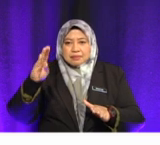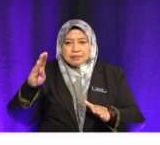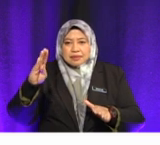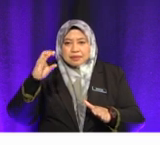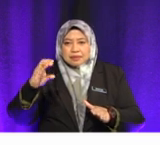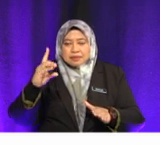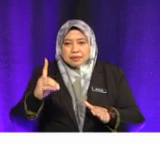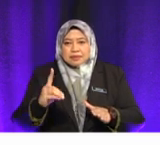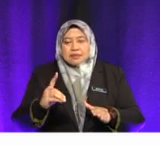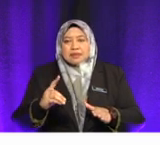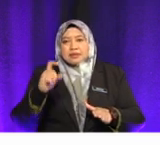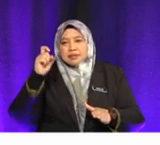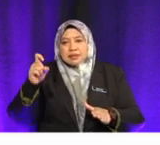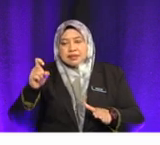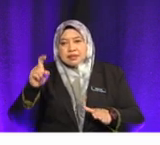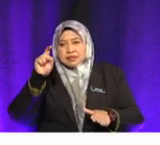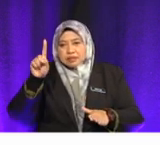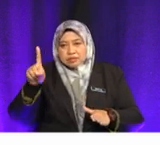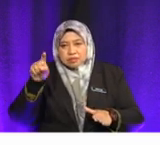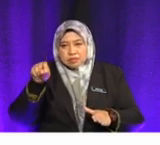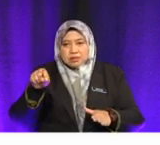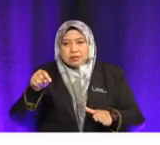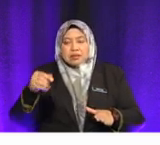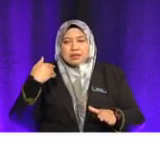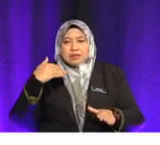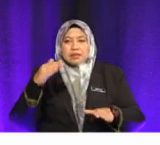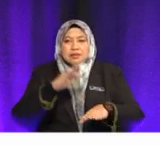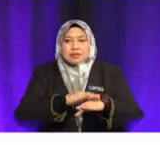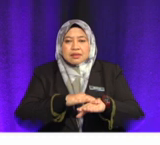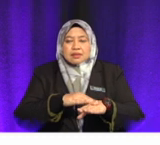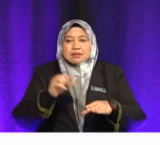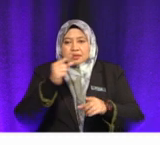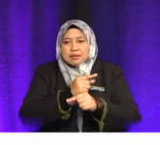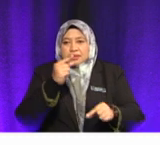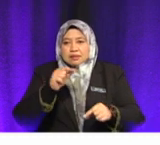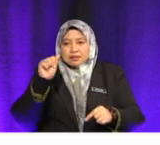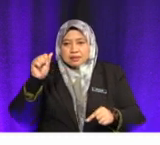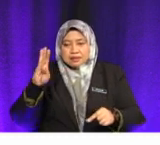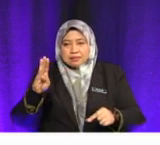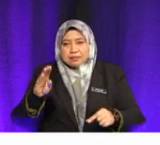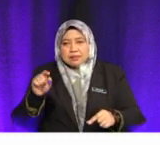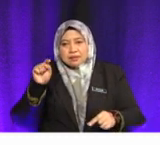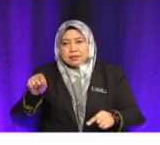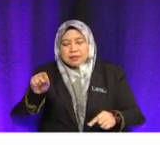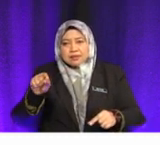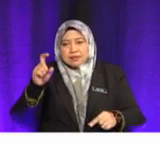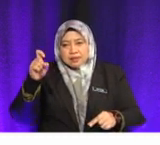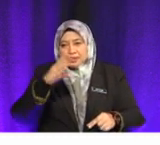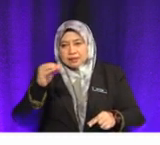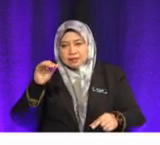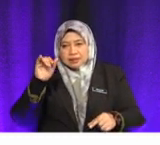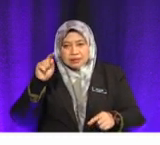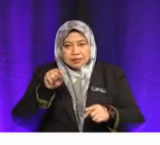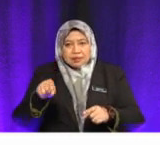adalah satu titik di atas garis Ebi oke titik X dan titik adalah 2 titik yang bergerak dalam belajar